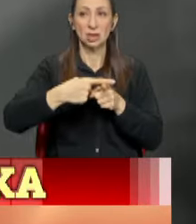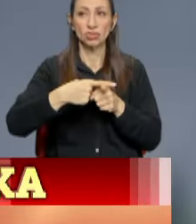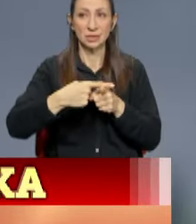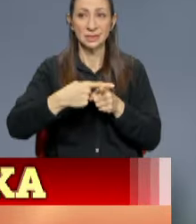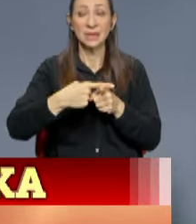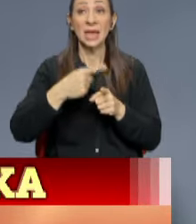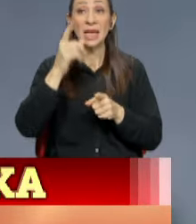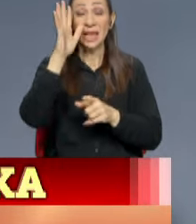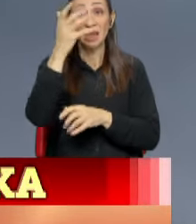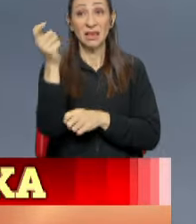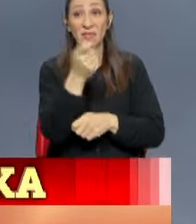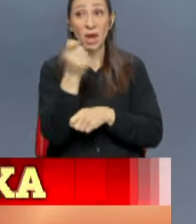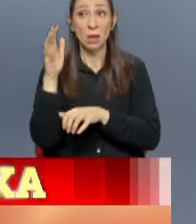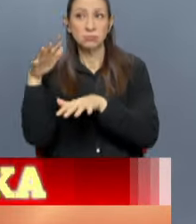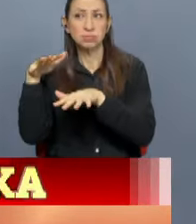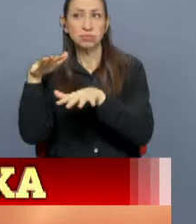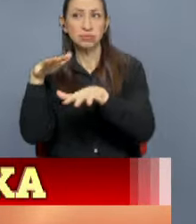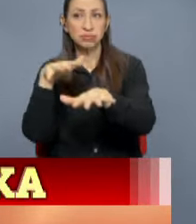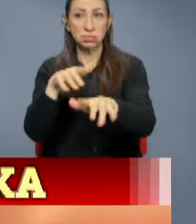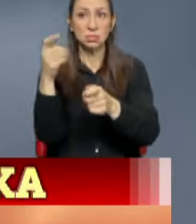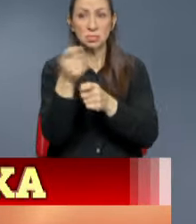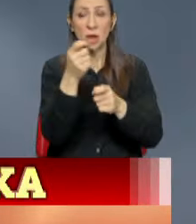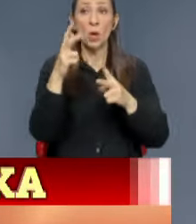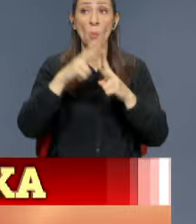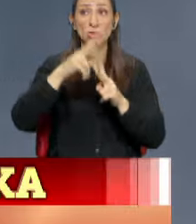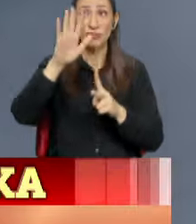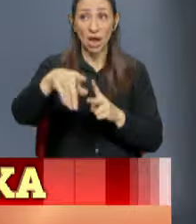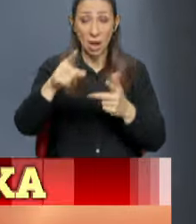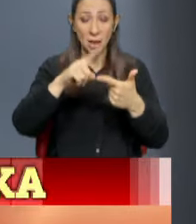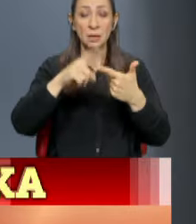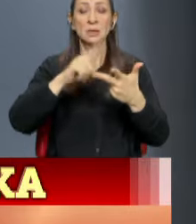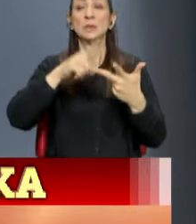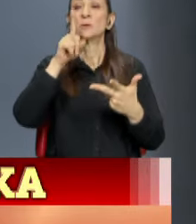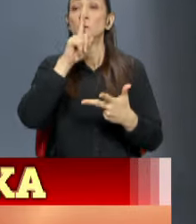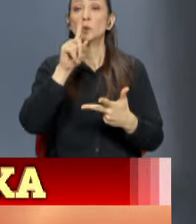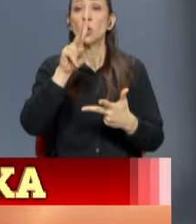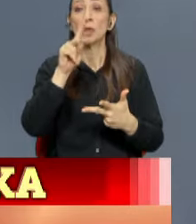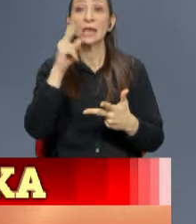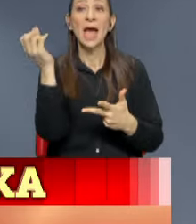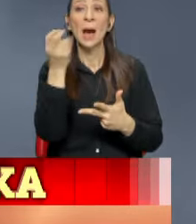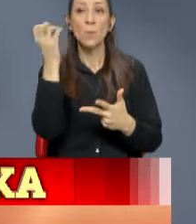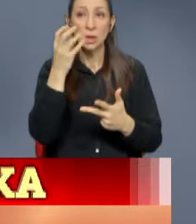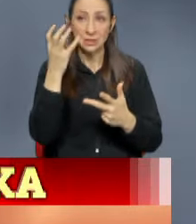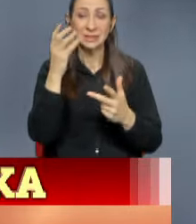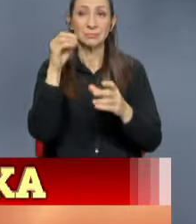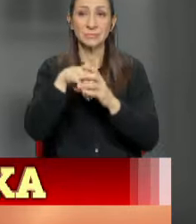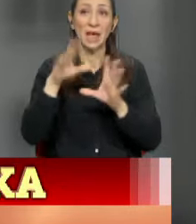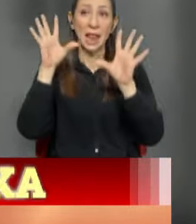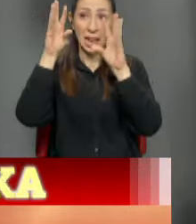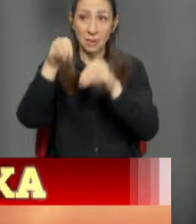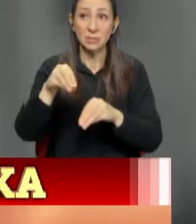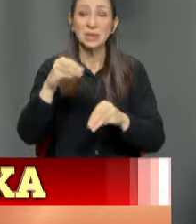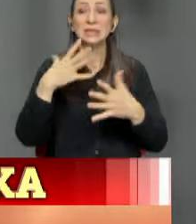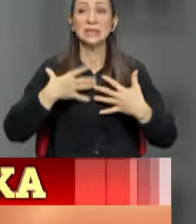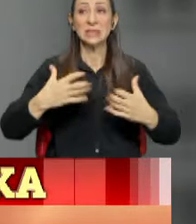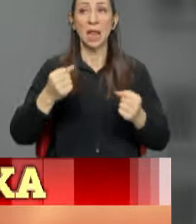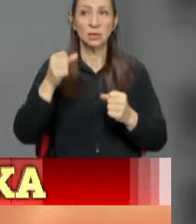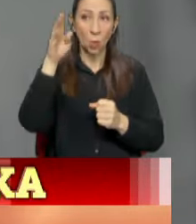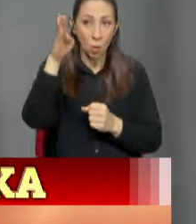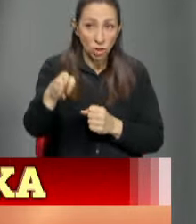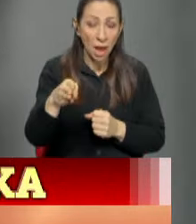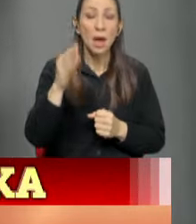paylaşacağız. İtfaiye ekiplerinin müdahalesi devam ediyor. Polis orada. Yine 112 Hızır ekip, servisler de orada, sağlık ekipleri de